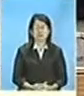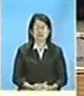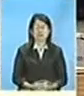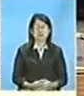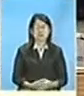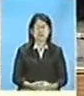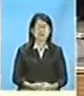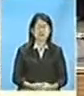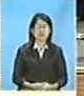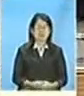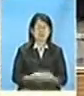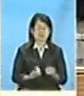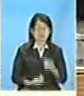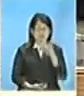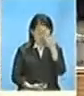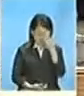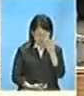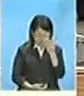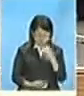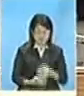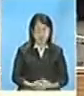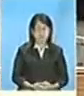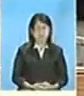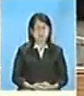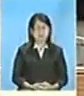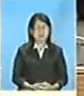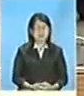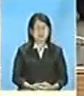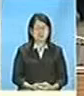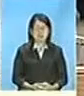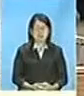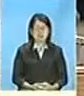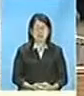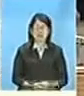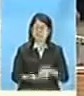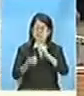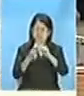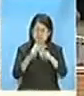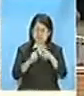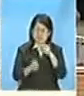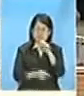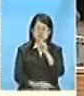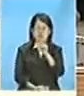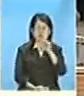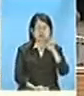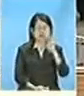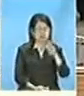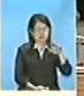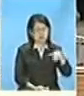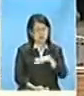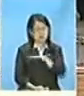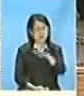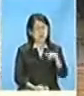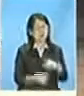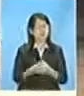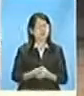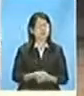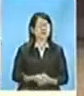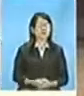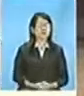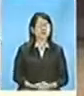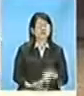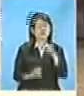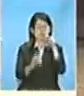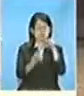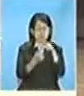สวัสดีค่ะท่านกราบเรียนเพื่อนสมาชิกวุฒิสภาผู้ทรงเกียรติงานในตำแหน่งของ